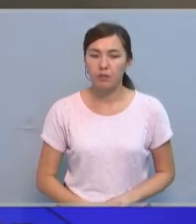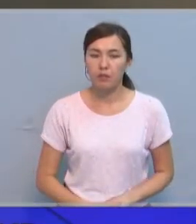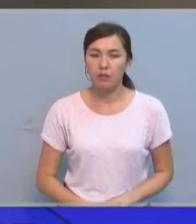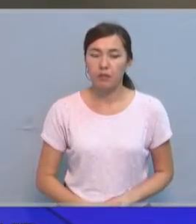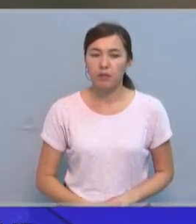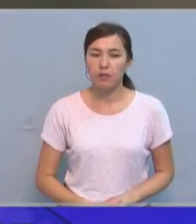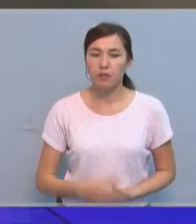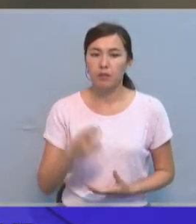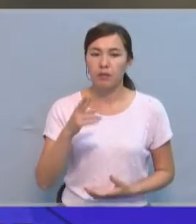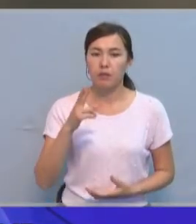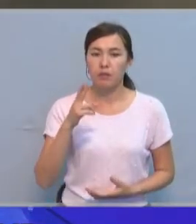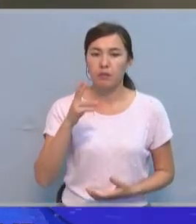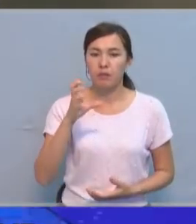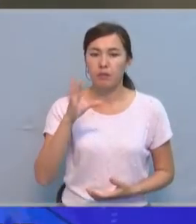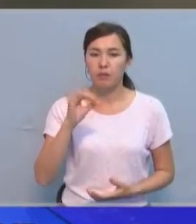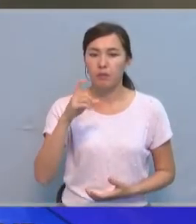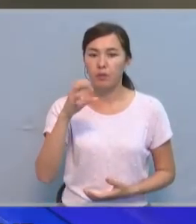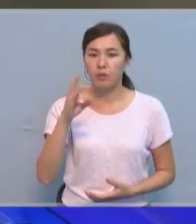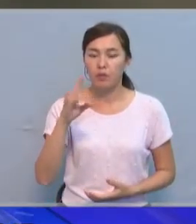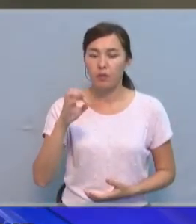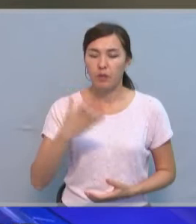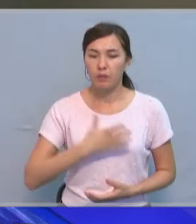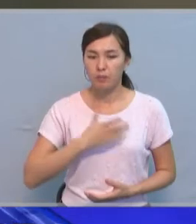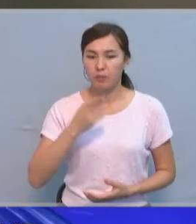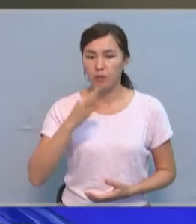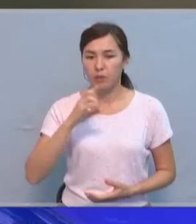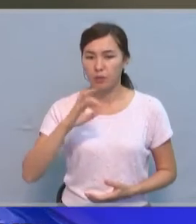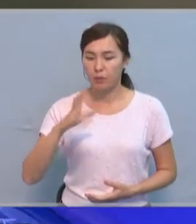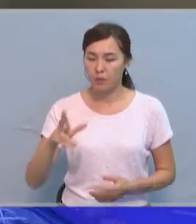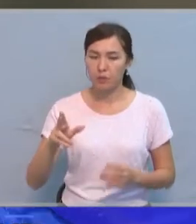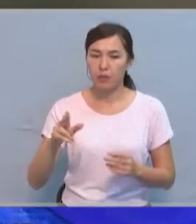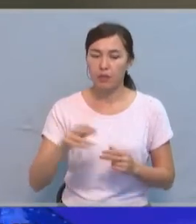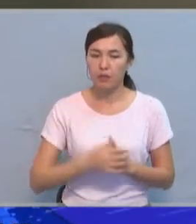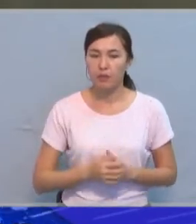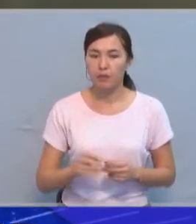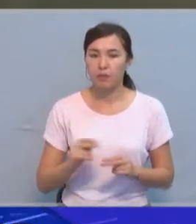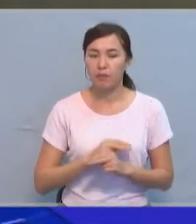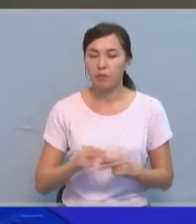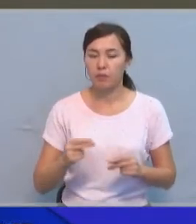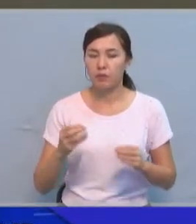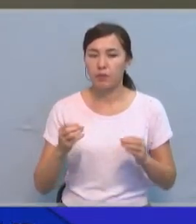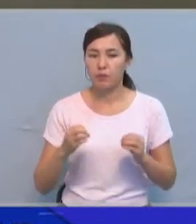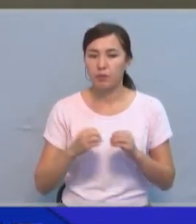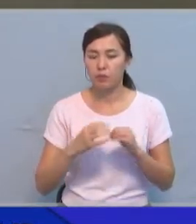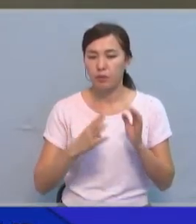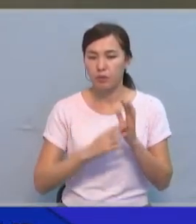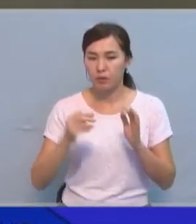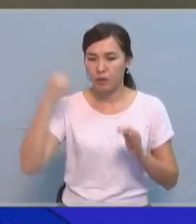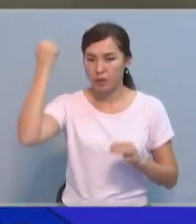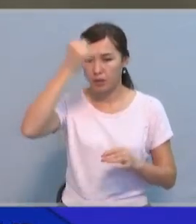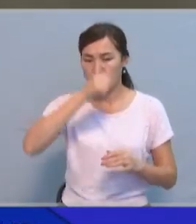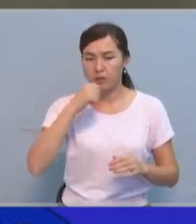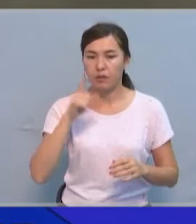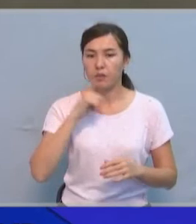А психоәлеуметтік көмек осы жерде психологтарымыз, біздің мамандарымыз тегін көрсетіледі. 10 жастан 19 жастағы